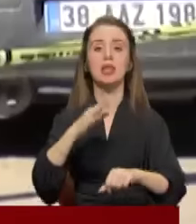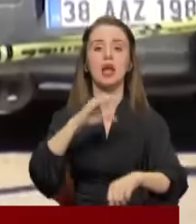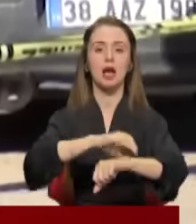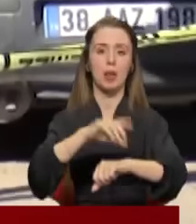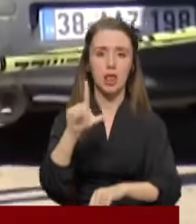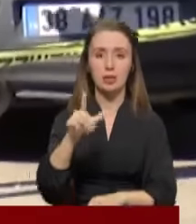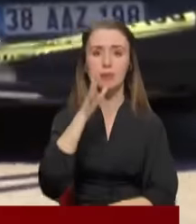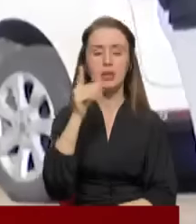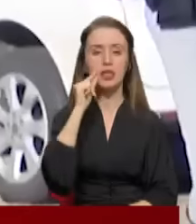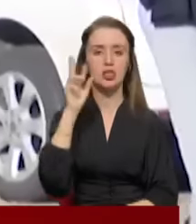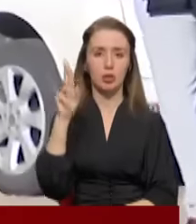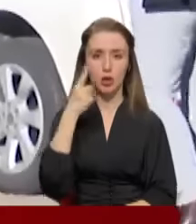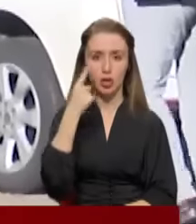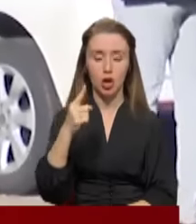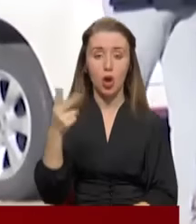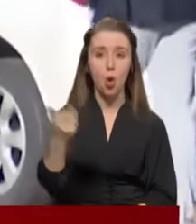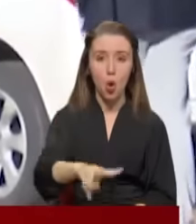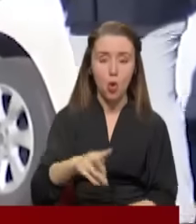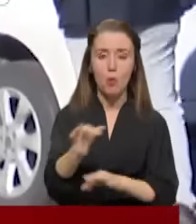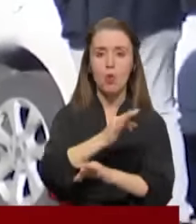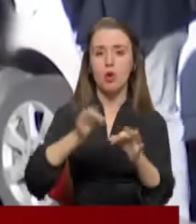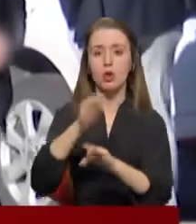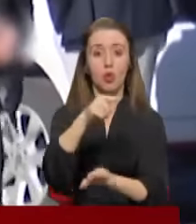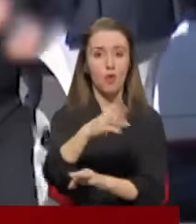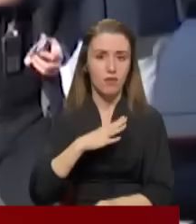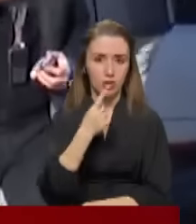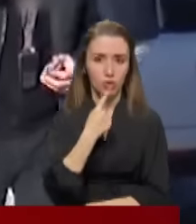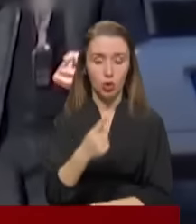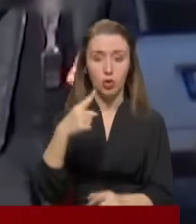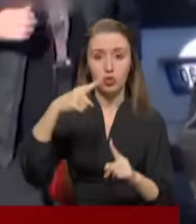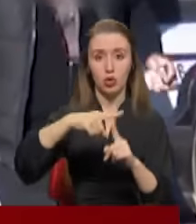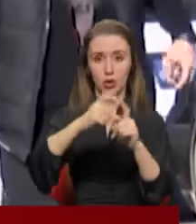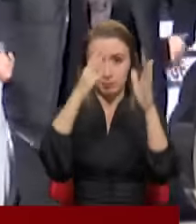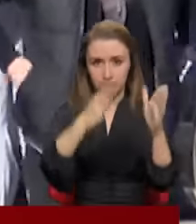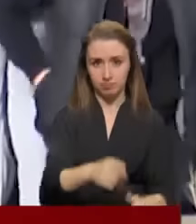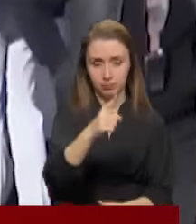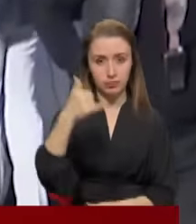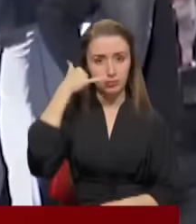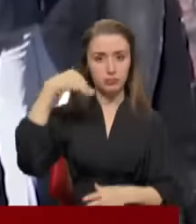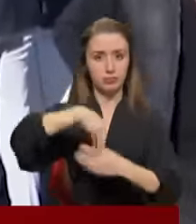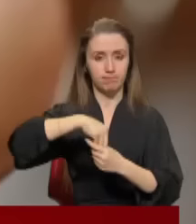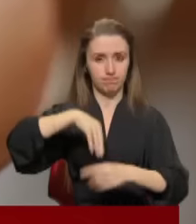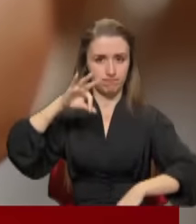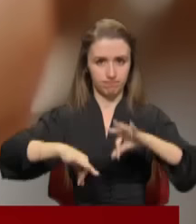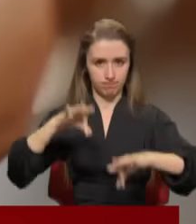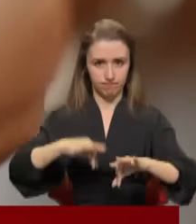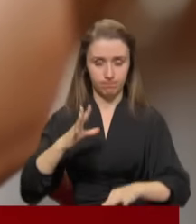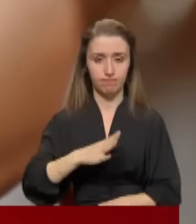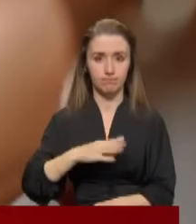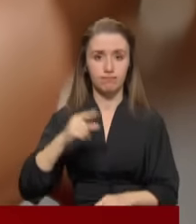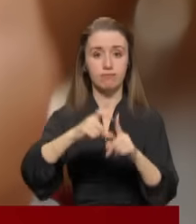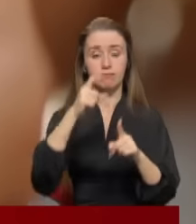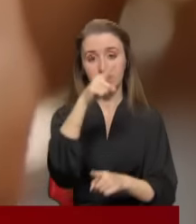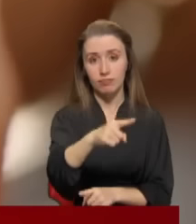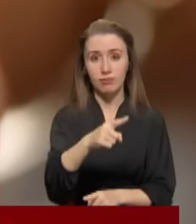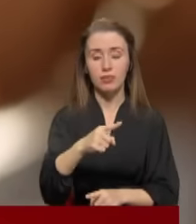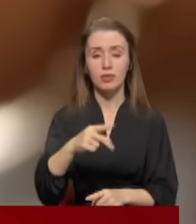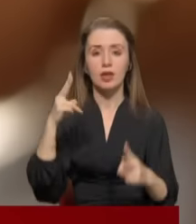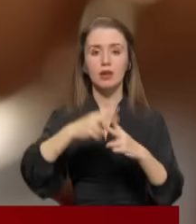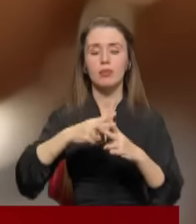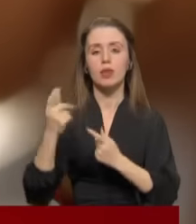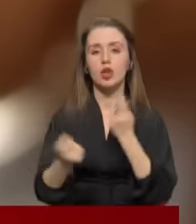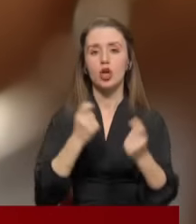yakalayın. Bilirkişi raporu cinayetin organizasyonuna işaret ediyordu. Tolgahan Demirbaş'ın telefonunda yapılan incelemede Demirbaş'ın emniyette